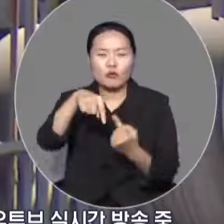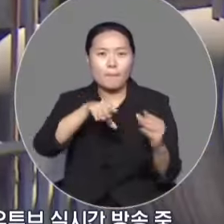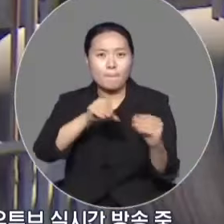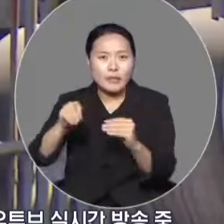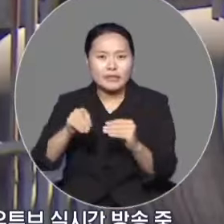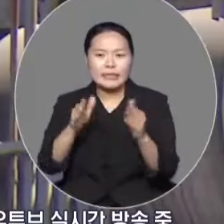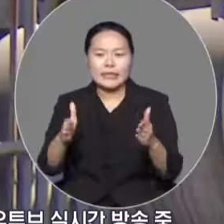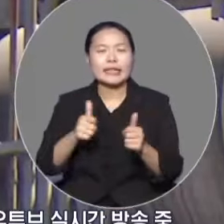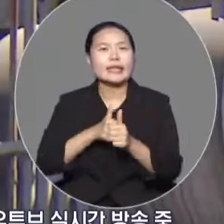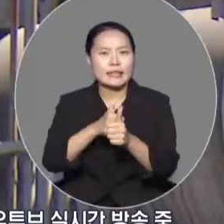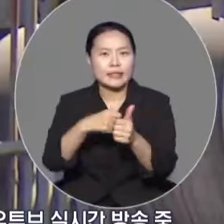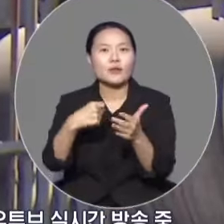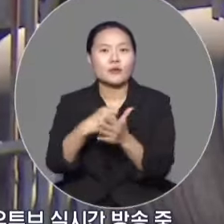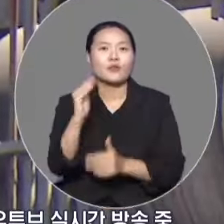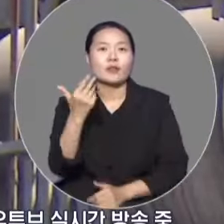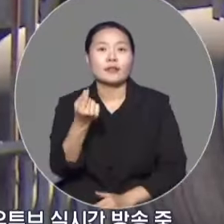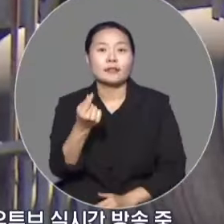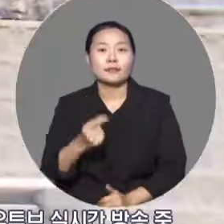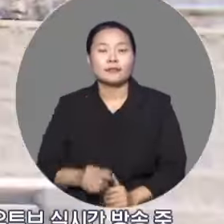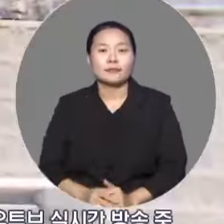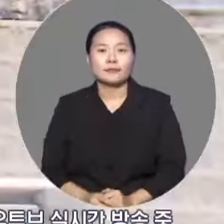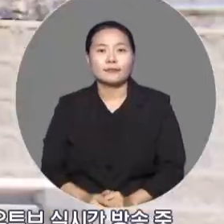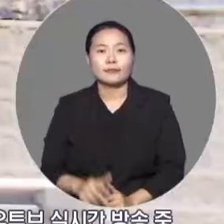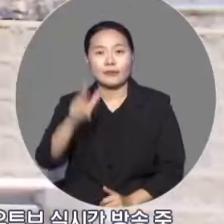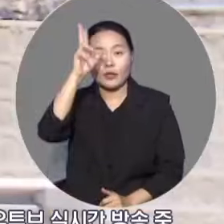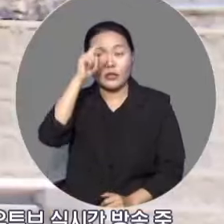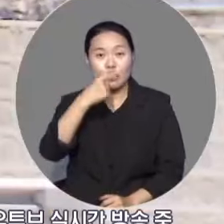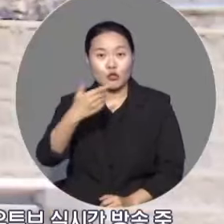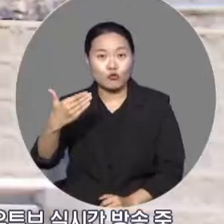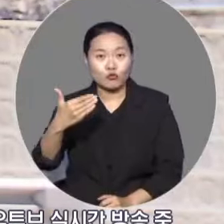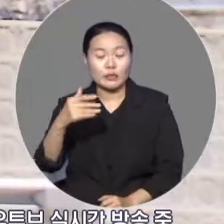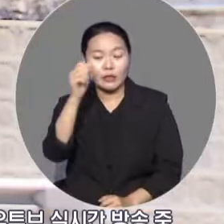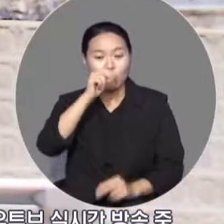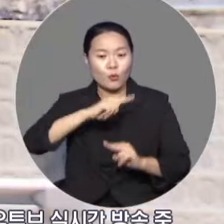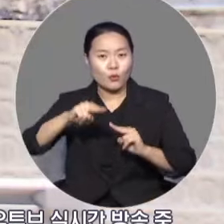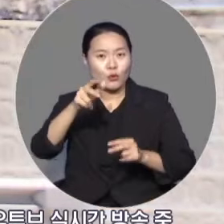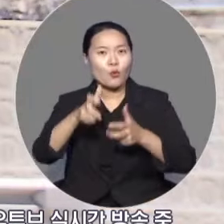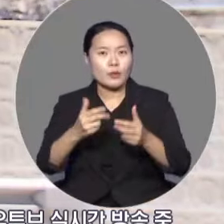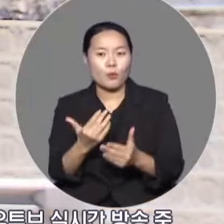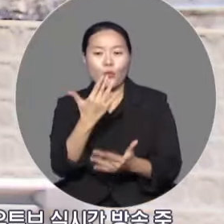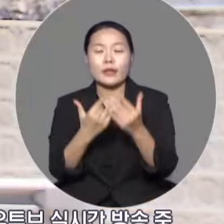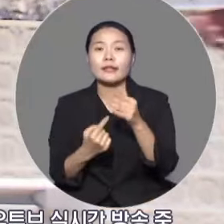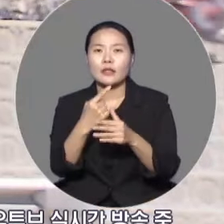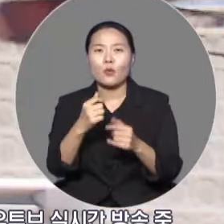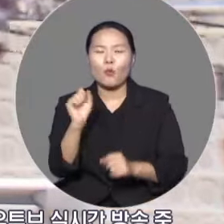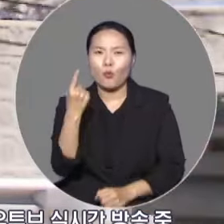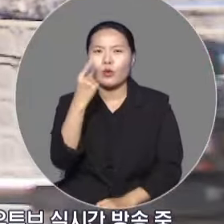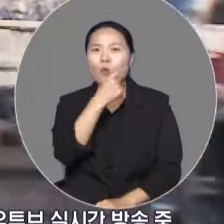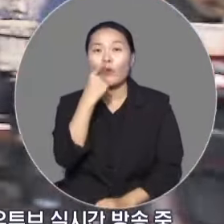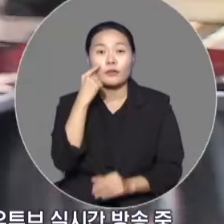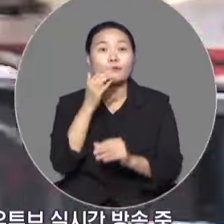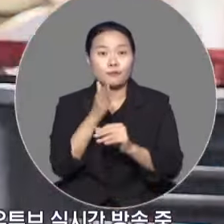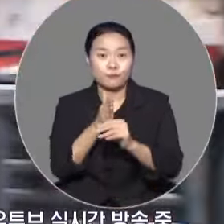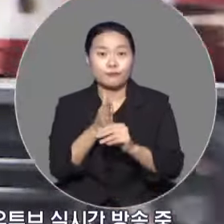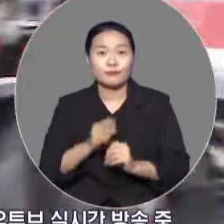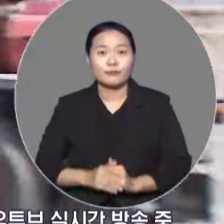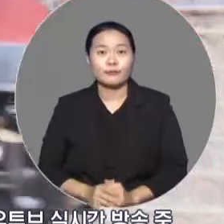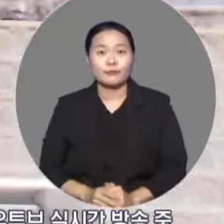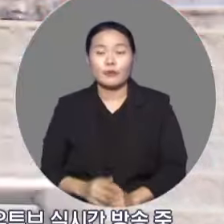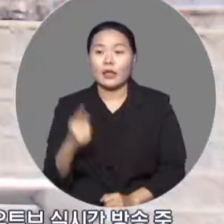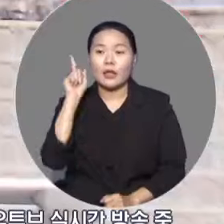따라 정해질 예정입니다. 경찰과 소방은 이번 SOIL 공장 화재의 정확한 원인을 파악하기 위해